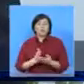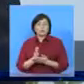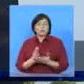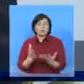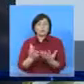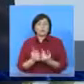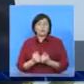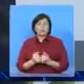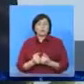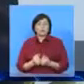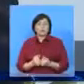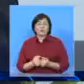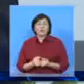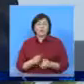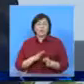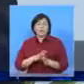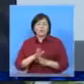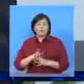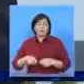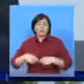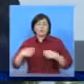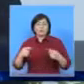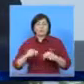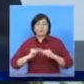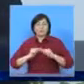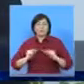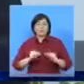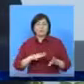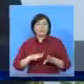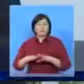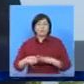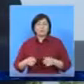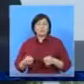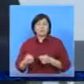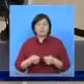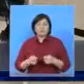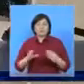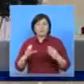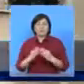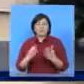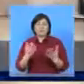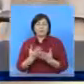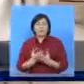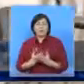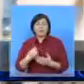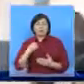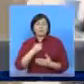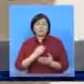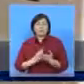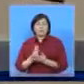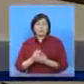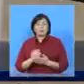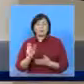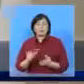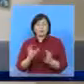получают. Это и обеспечение открытости, прозрачности деятельности местного исполнительного органа. В зоне самообслуживания жители